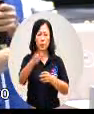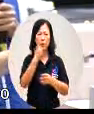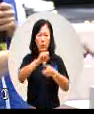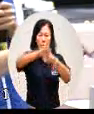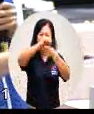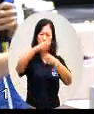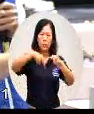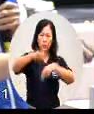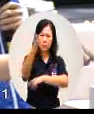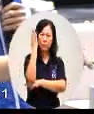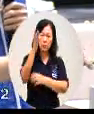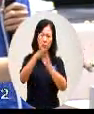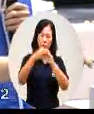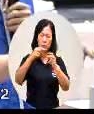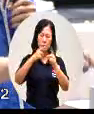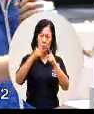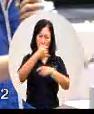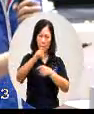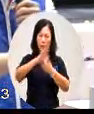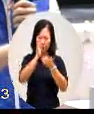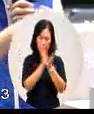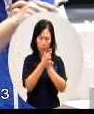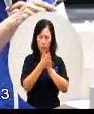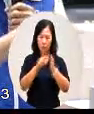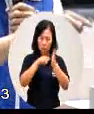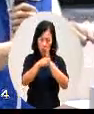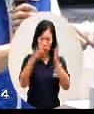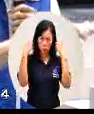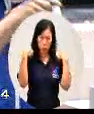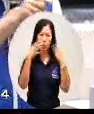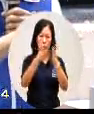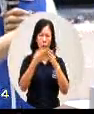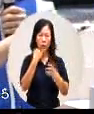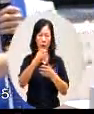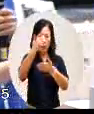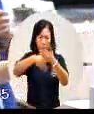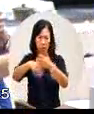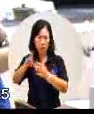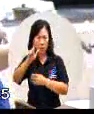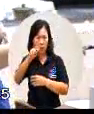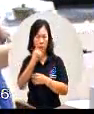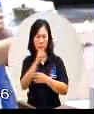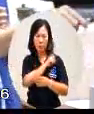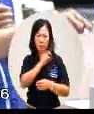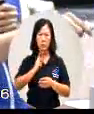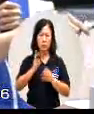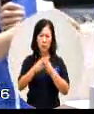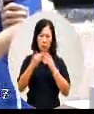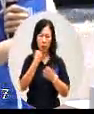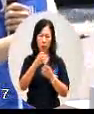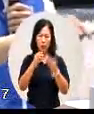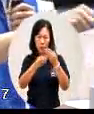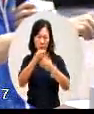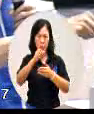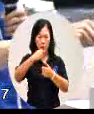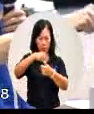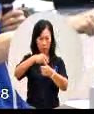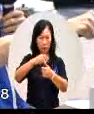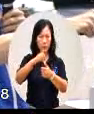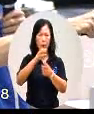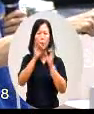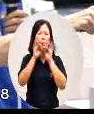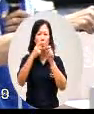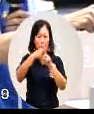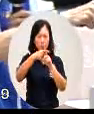的行政人员都让他专任的，减少老师的兼职，好好的提高教学品质，专任的老师就让他专